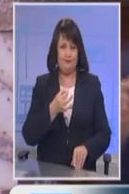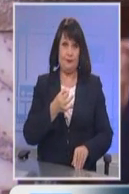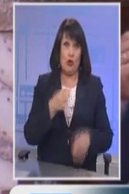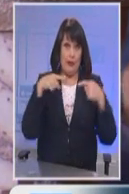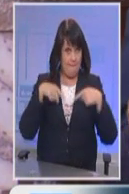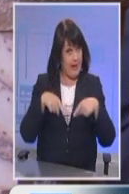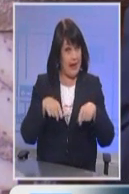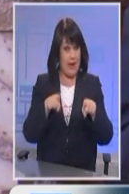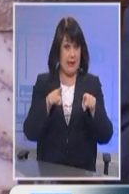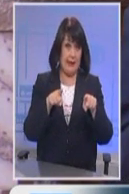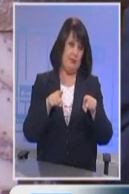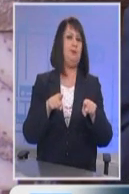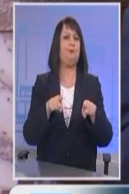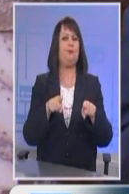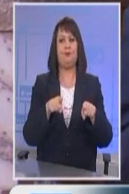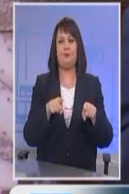ότι παράλληλα...